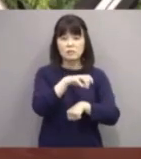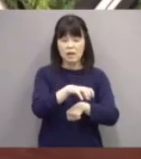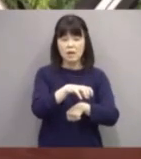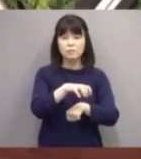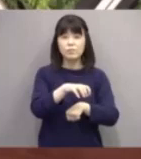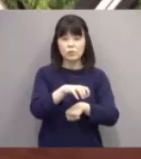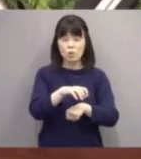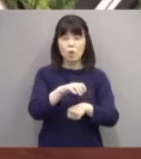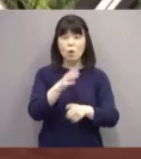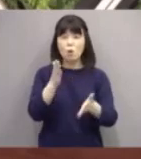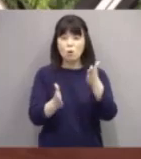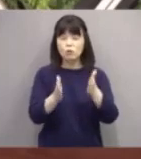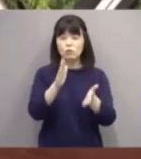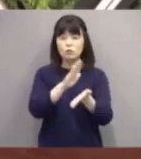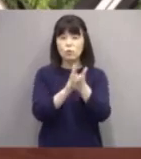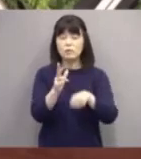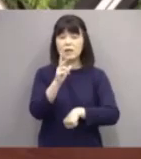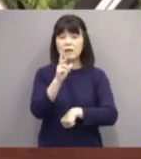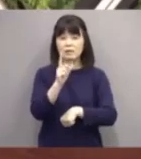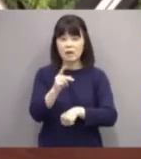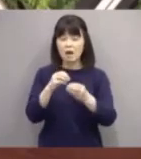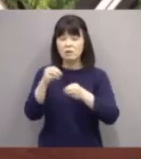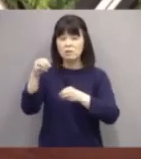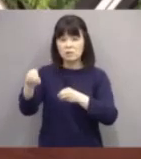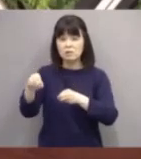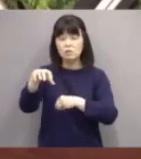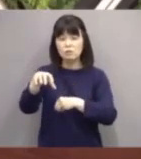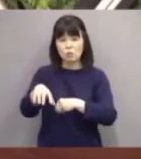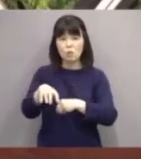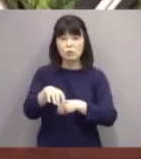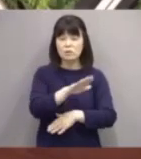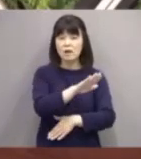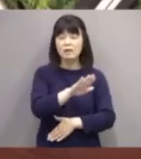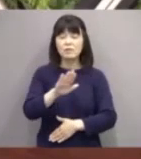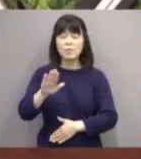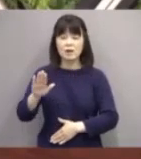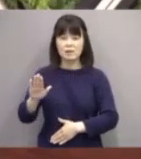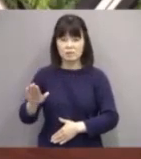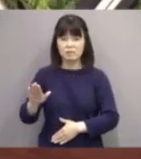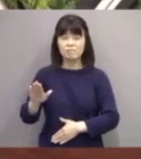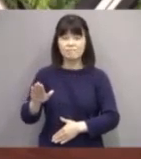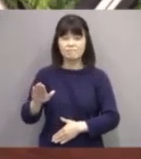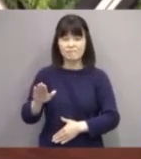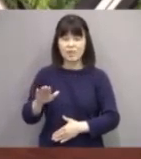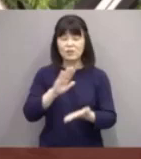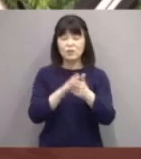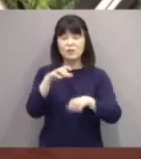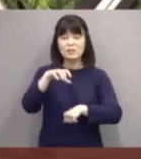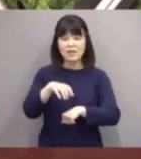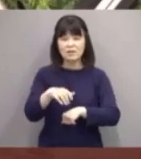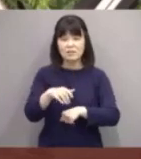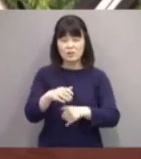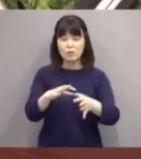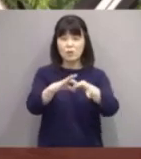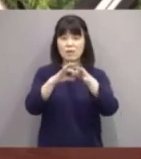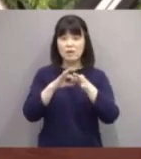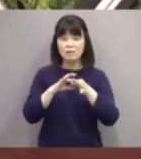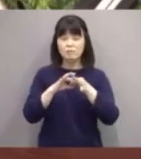雲市役所保育幼稚園課各支所の窓口に設置しています。 幼稚園に関するお問い合わせはこちら